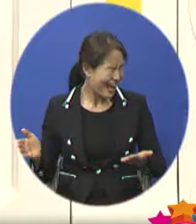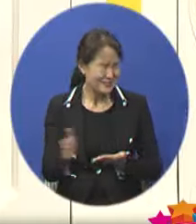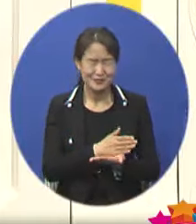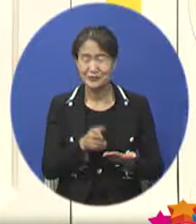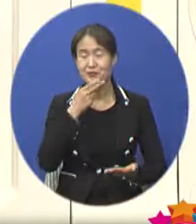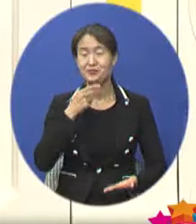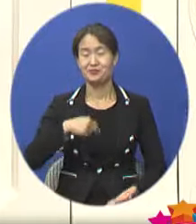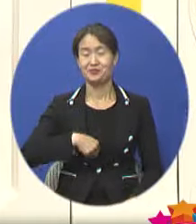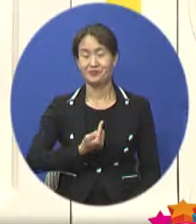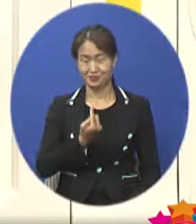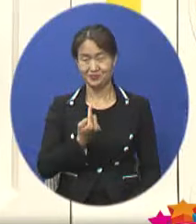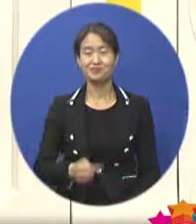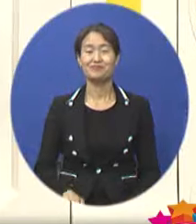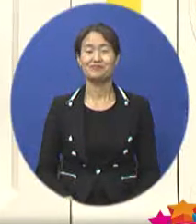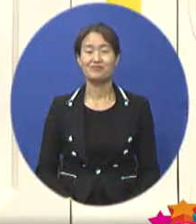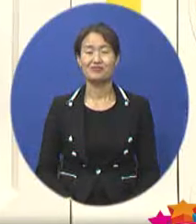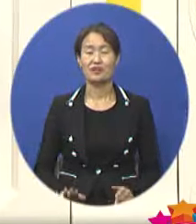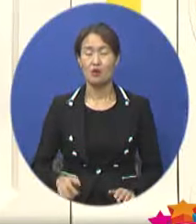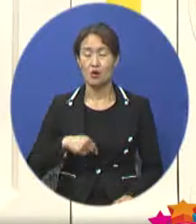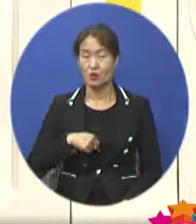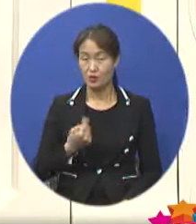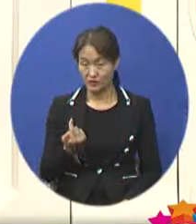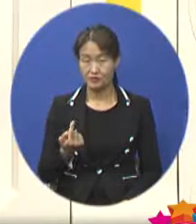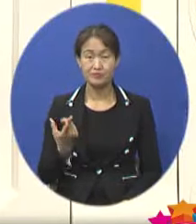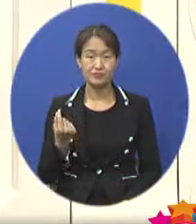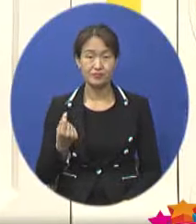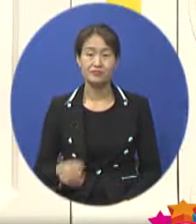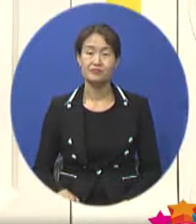예. 혼자 계시니까. 예. 예.